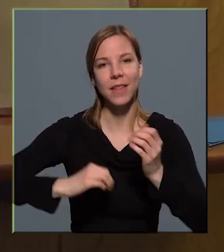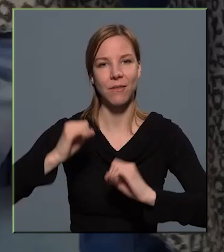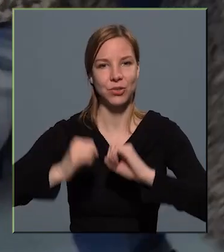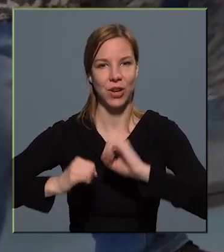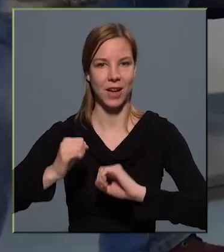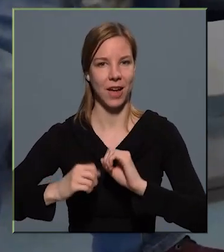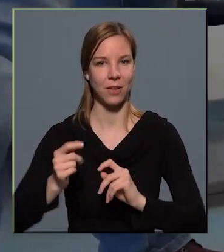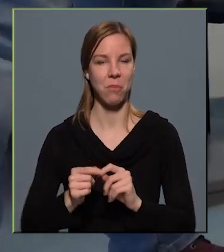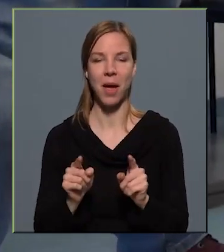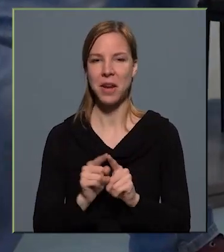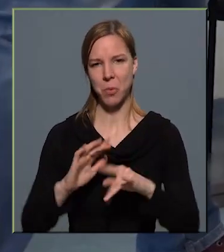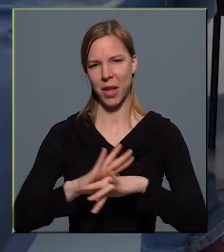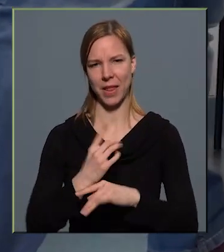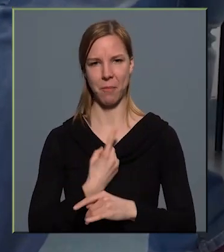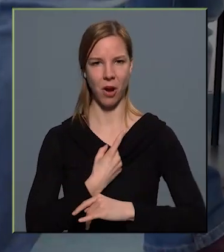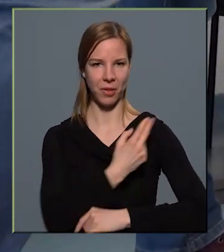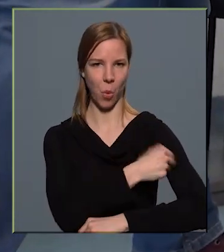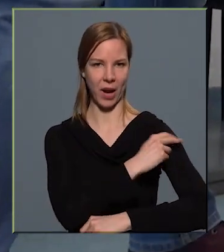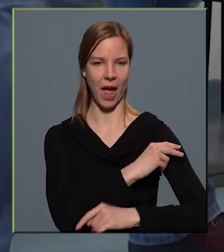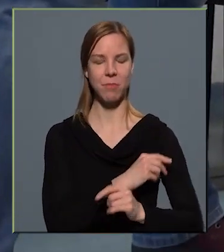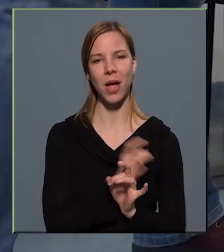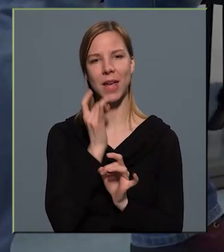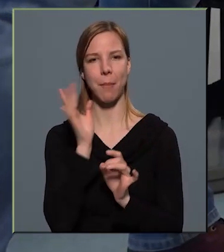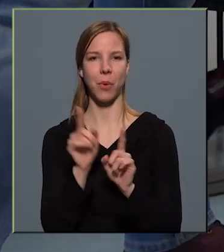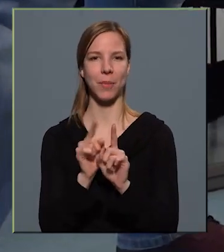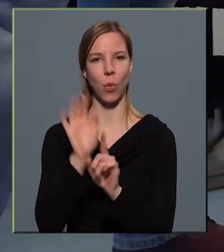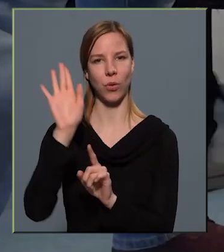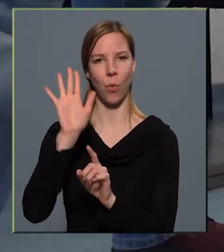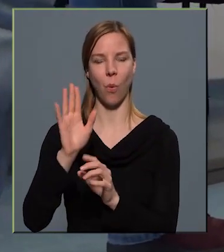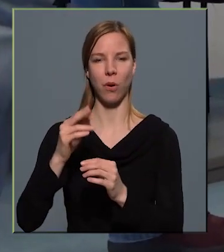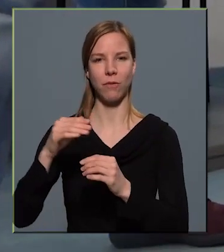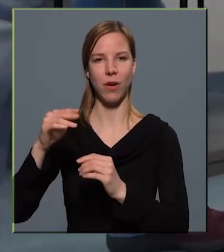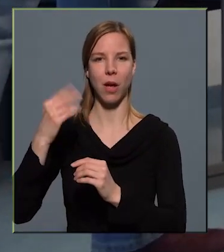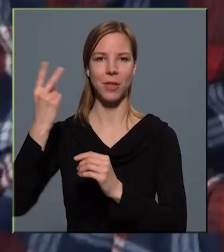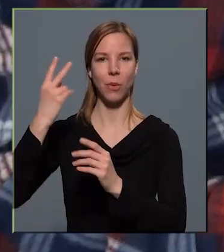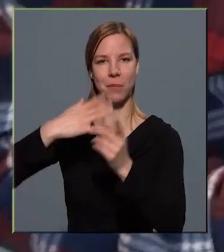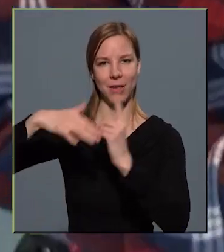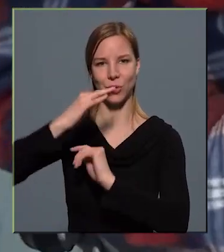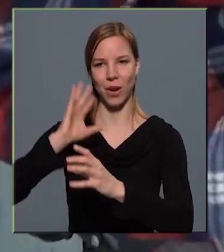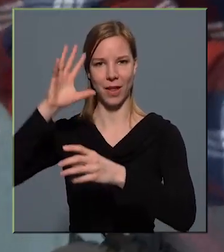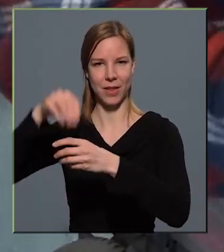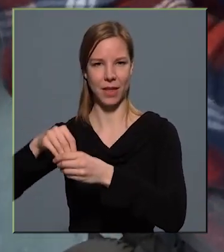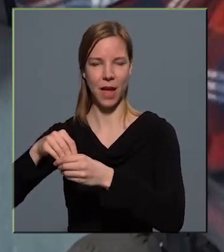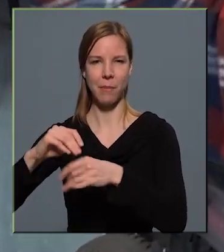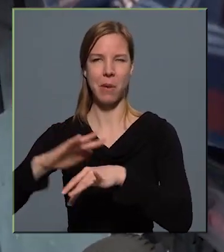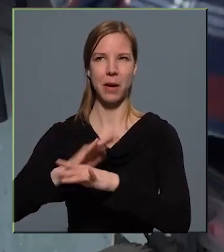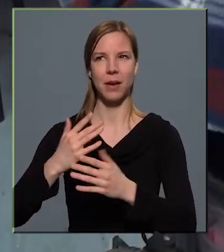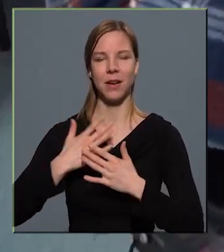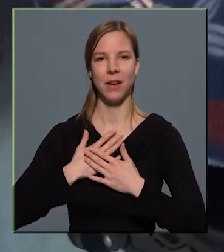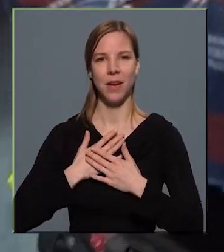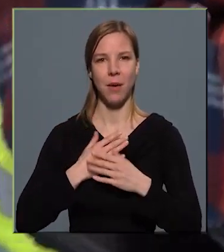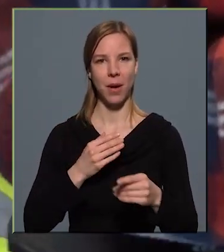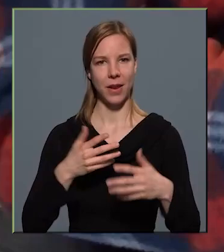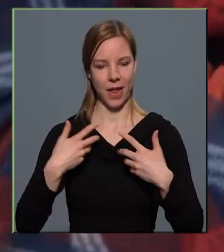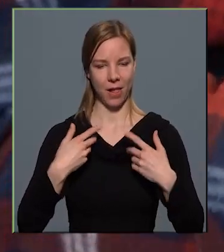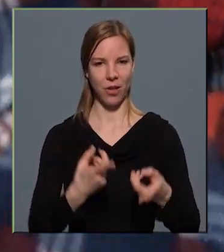nem is a kórházba érzem magam, hanem egy kicsit otthon vagyok, és visszakerültem a normál környezetembe. És az a szeretet, ami jön az